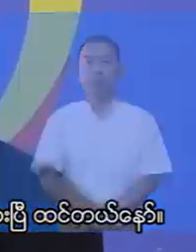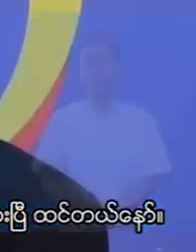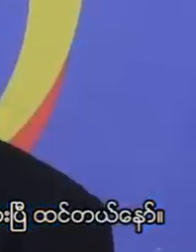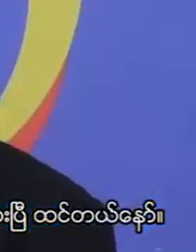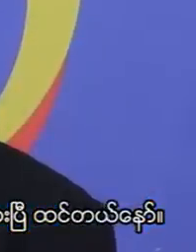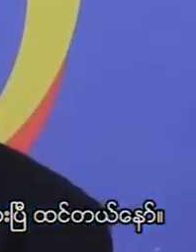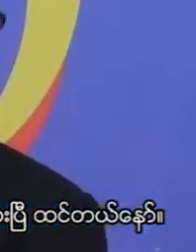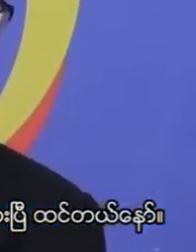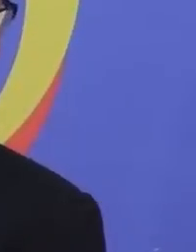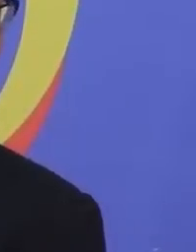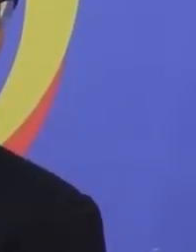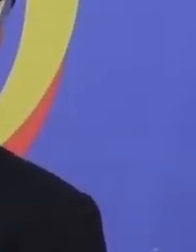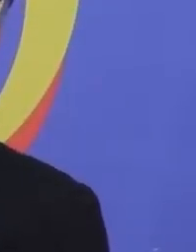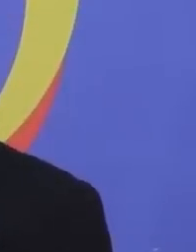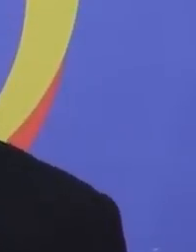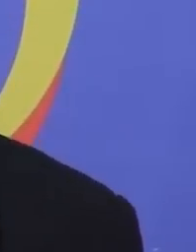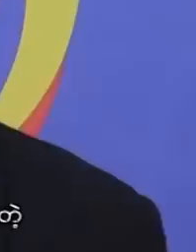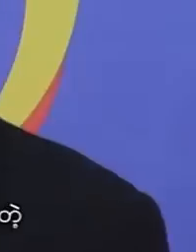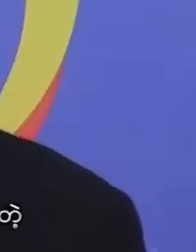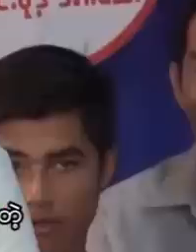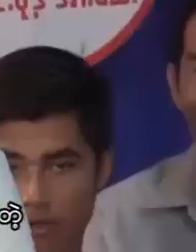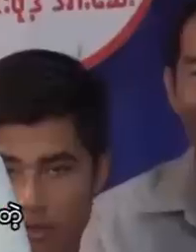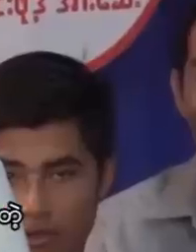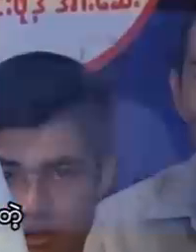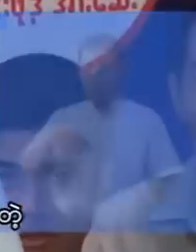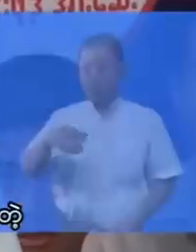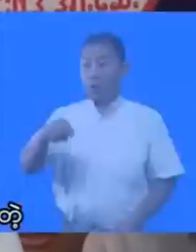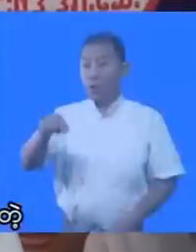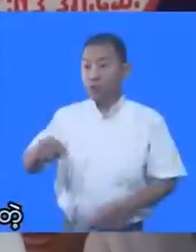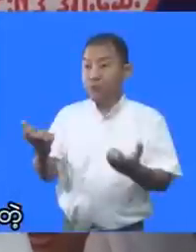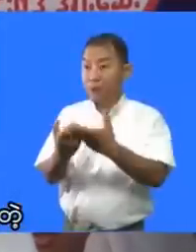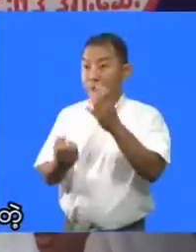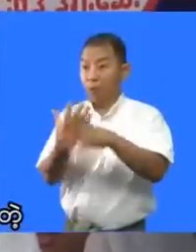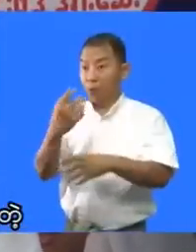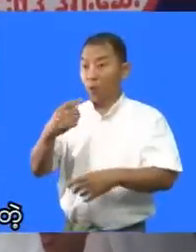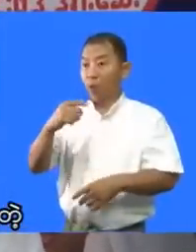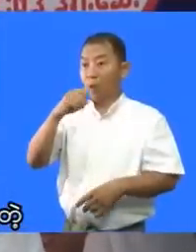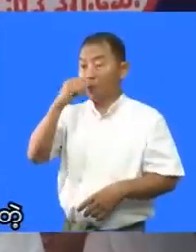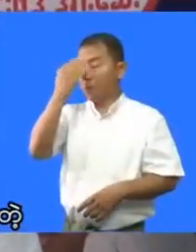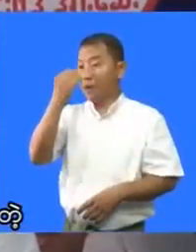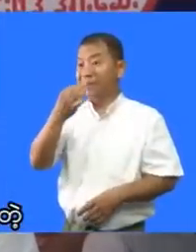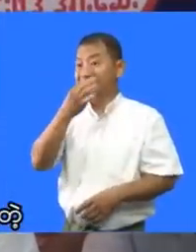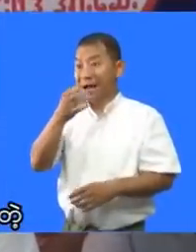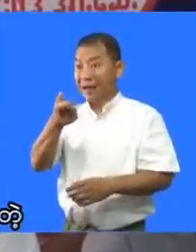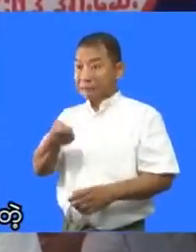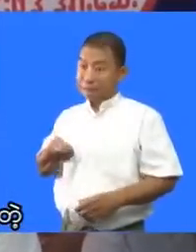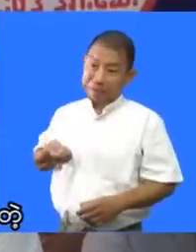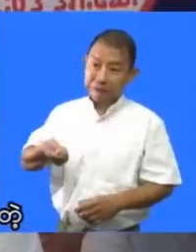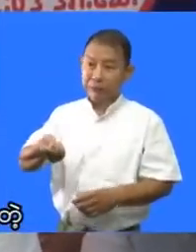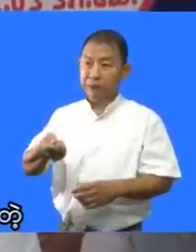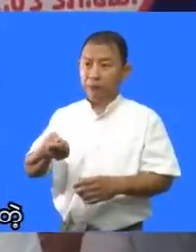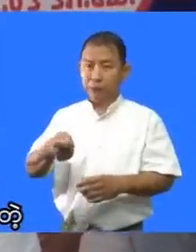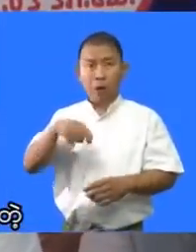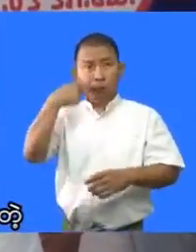တော်တော်လွန်သွားပြီတဲ့နော ်ခဏတူကလည်းကို့ပေါ့နော်လောဆယ်မှာအဲ့ဒီဟာတက်တဲ့တခုကတော့ကျွန်တော်အနေနဲ့တွေး